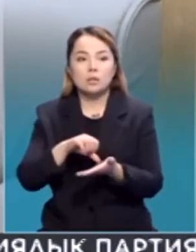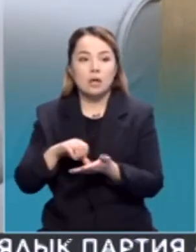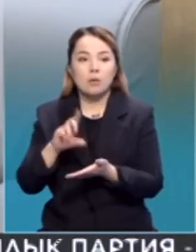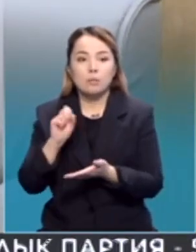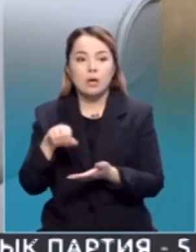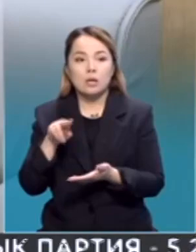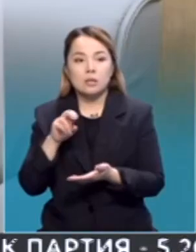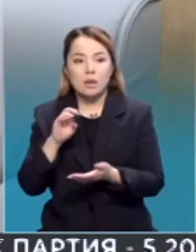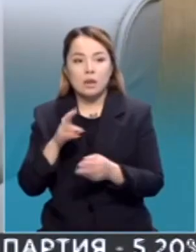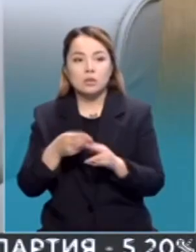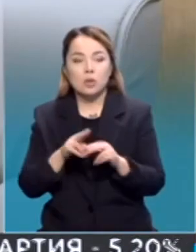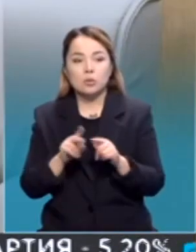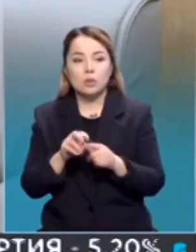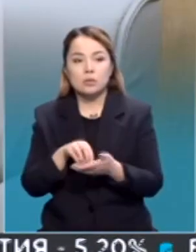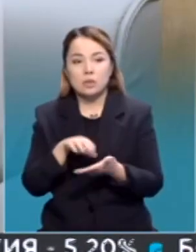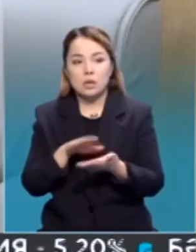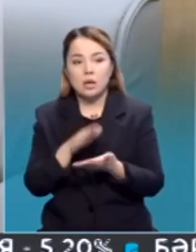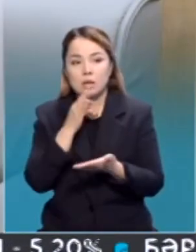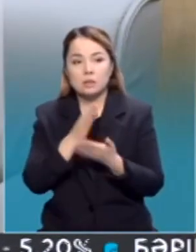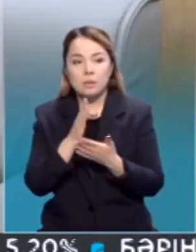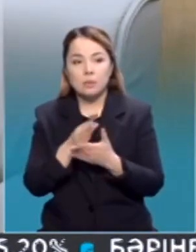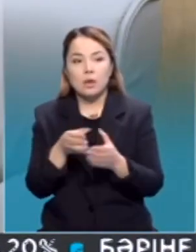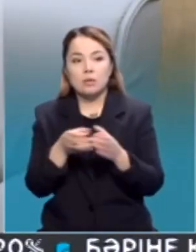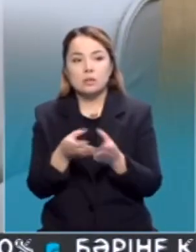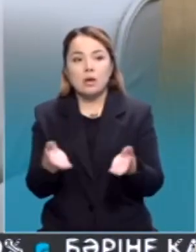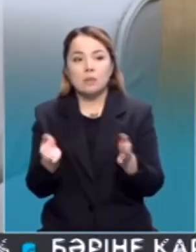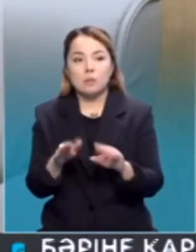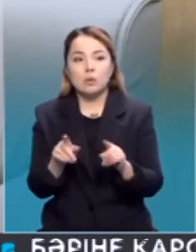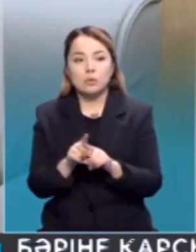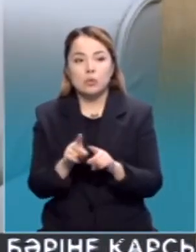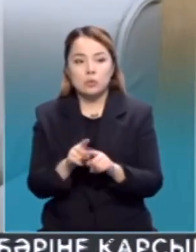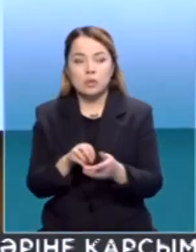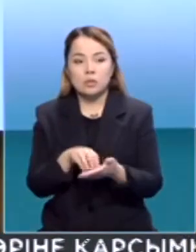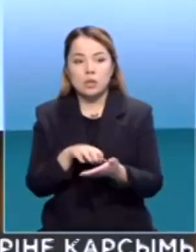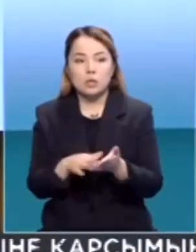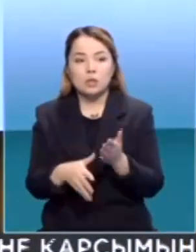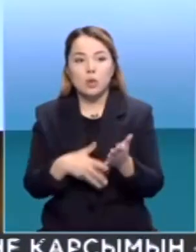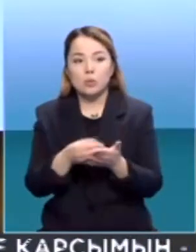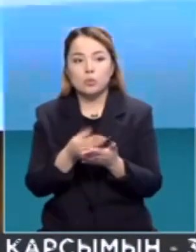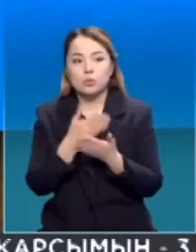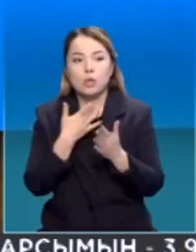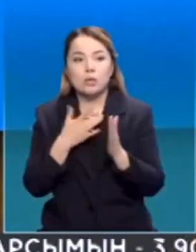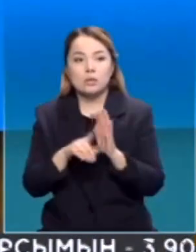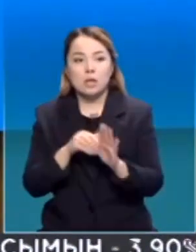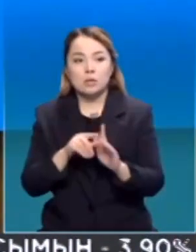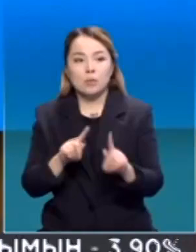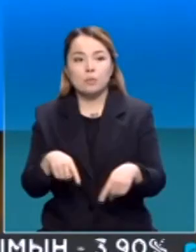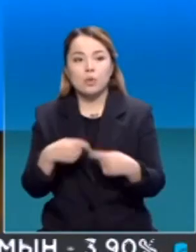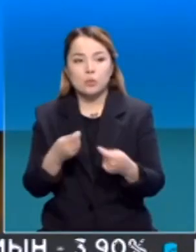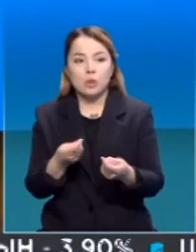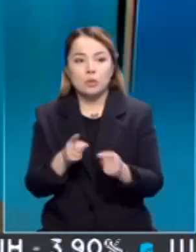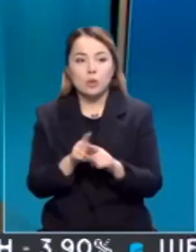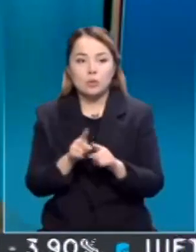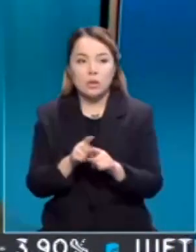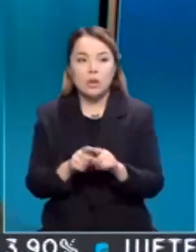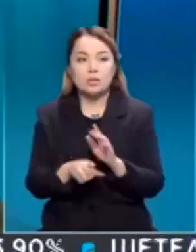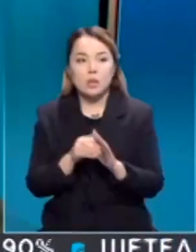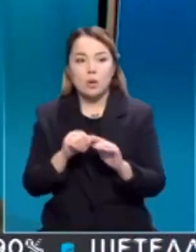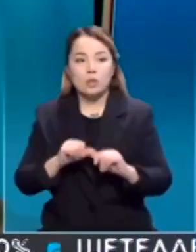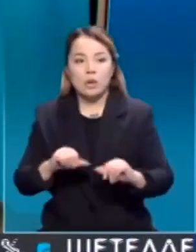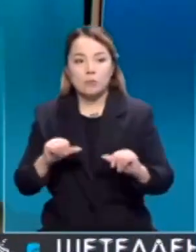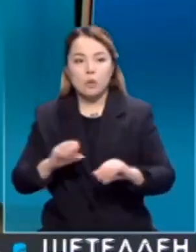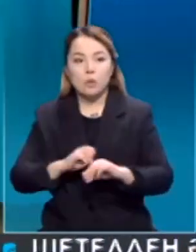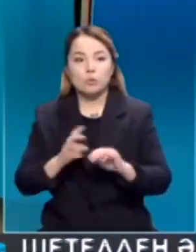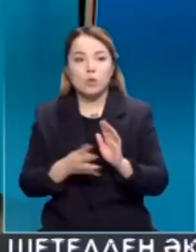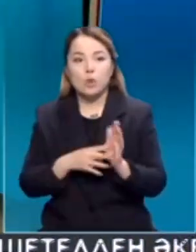Байтақ белгіленген межеге жете алмады. Қалған партиялар сайлау жарнасын төлеген жоқ. Дауыс беру күні сайлау заңнамасын бұзған сайлау комиссиясының